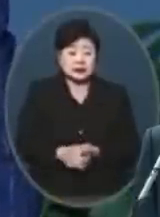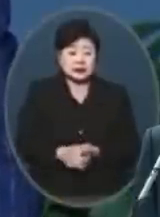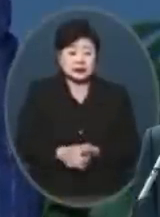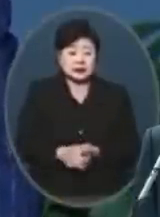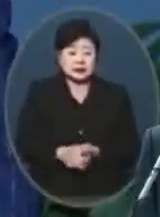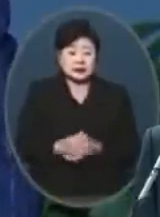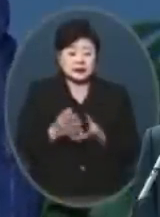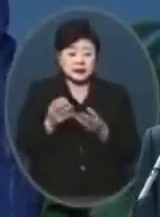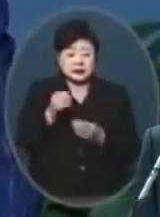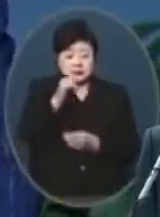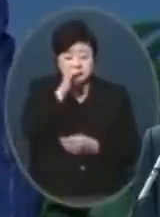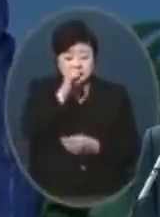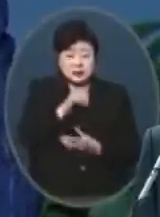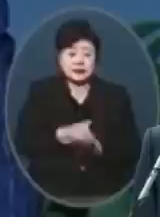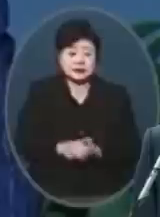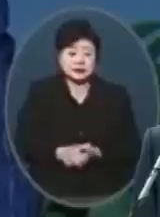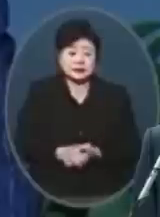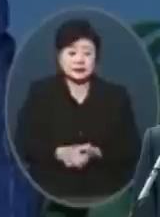있습니다.